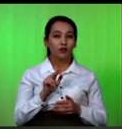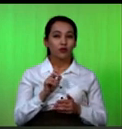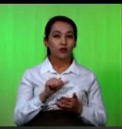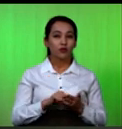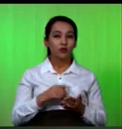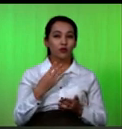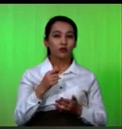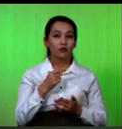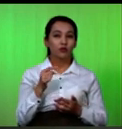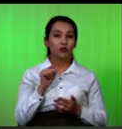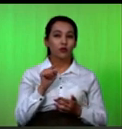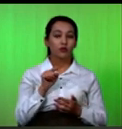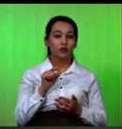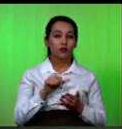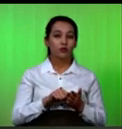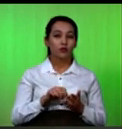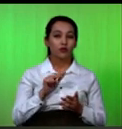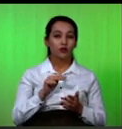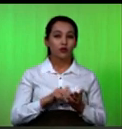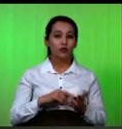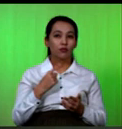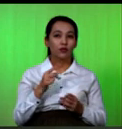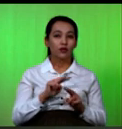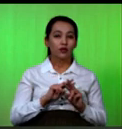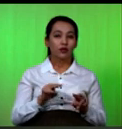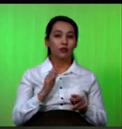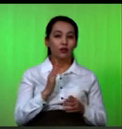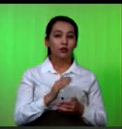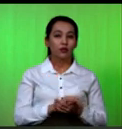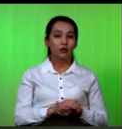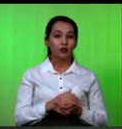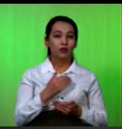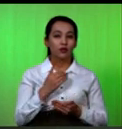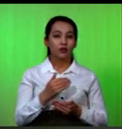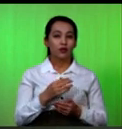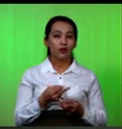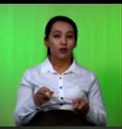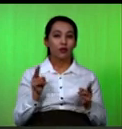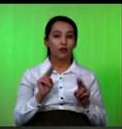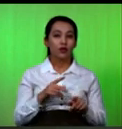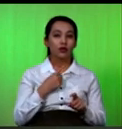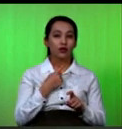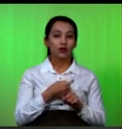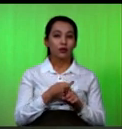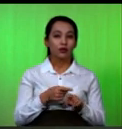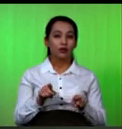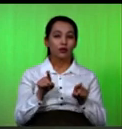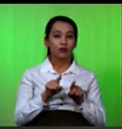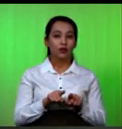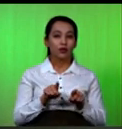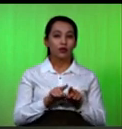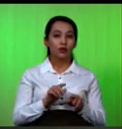1681 ning ayirmasi teng bo'ladi. Mana aziz o'quvchilar, siz qolgan tenglamalarni xuddi shu